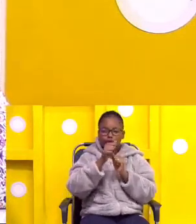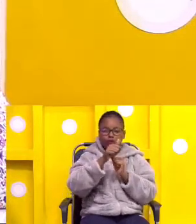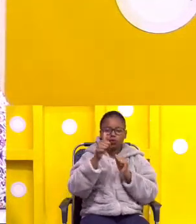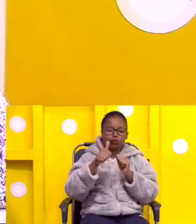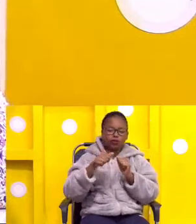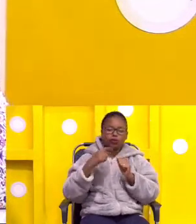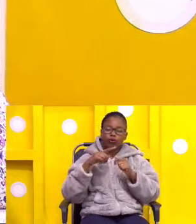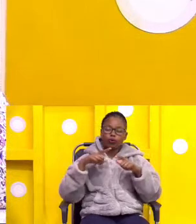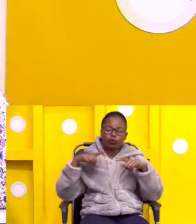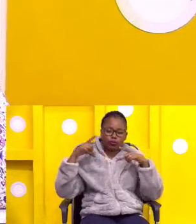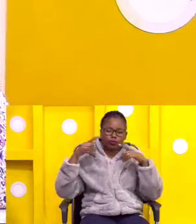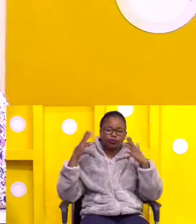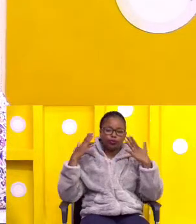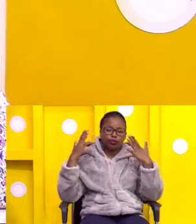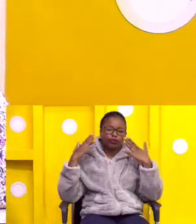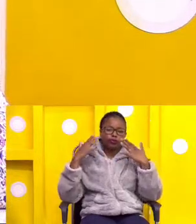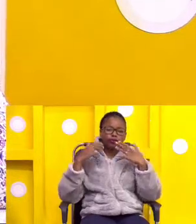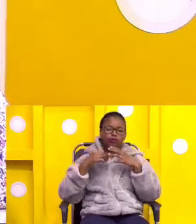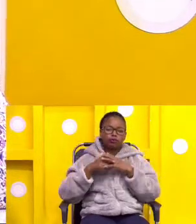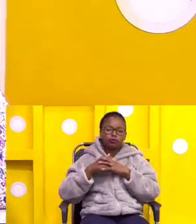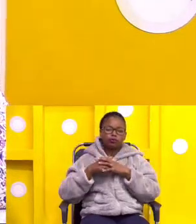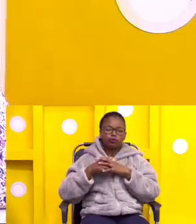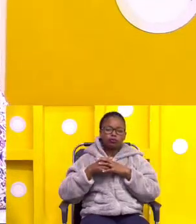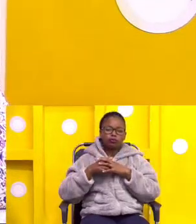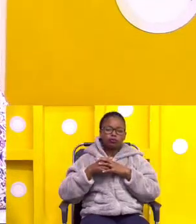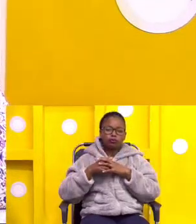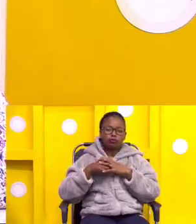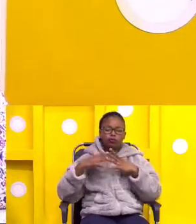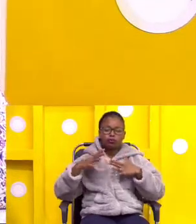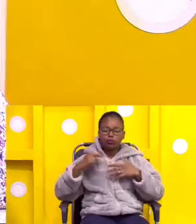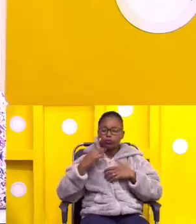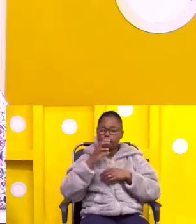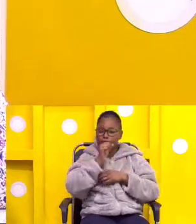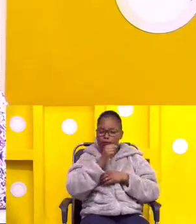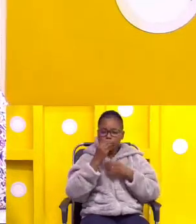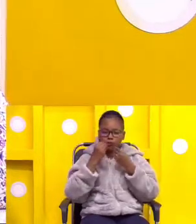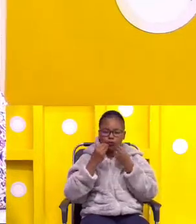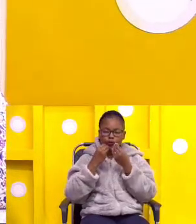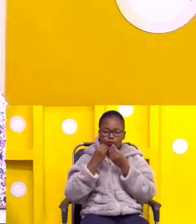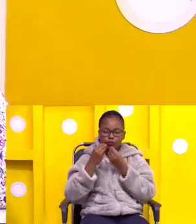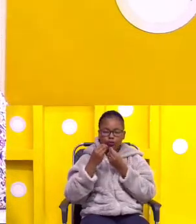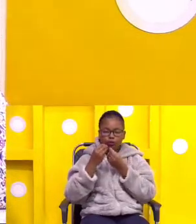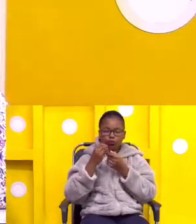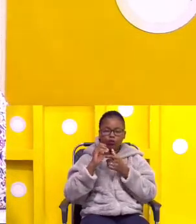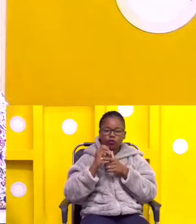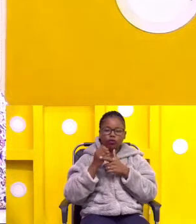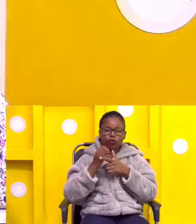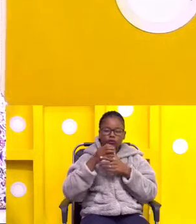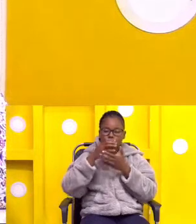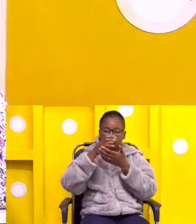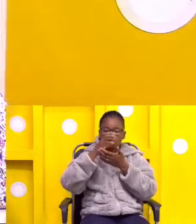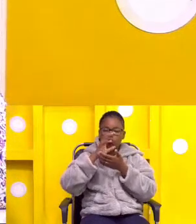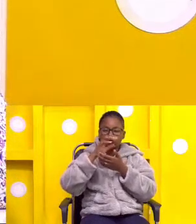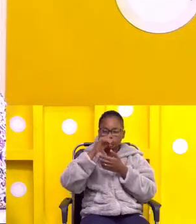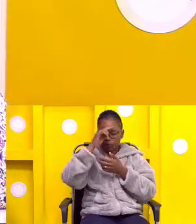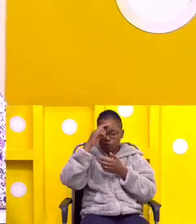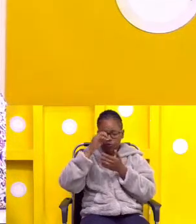motora mweo. Nikule do matalari ya kana makanywa. Todo siya nasi yao neirago ilege